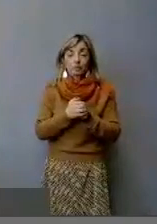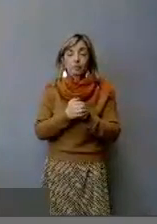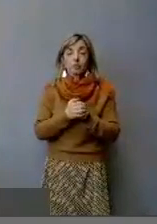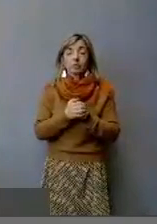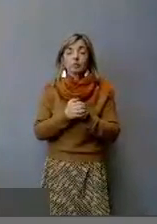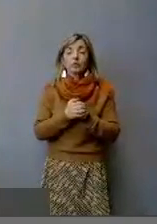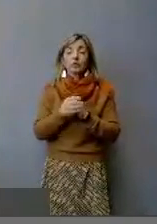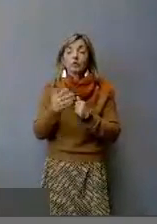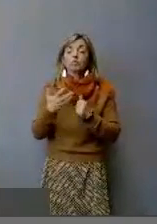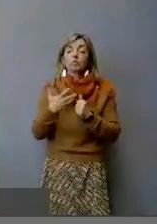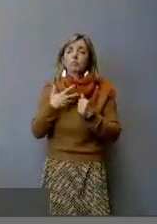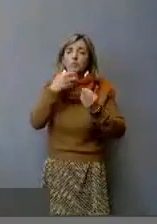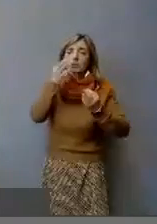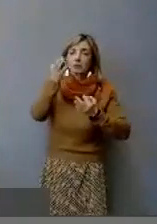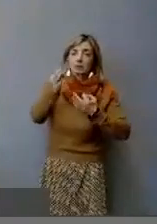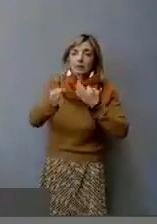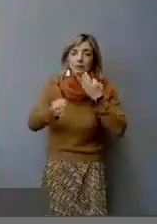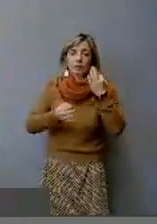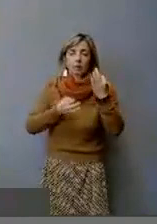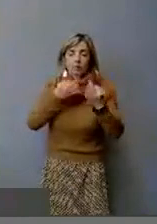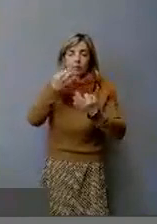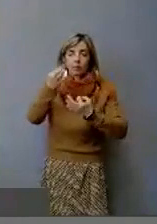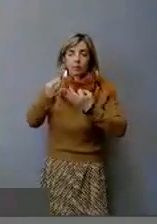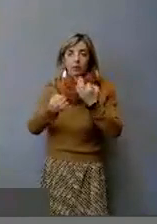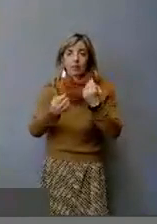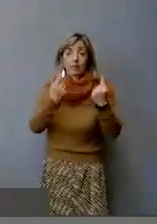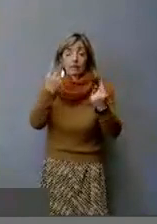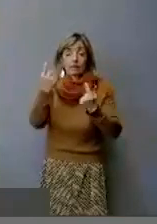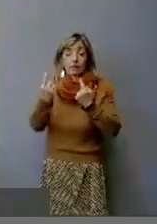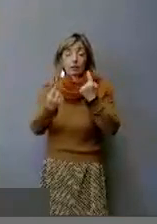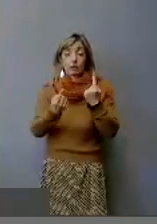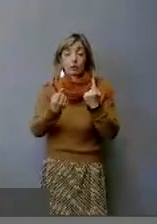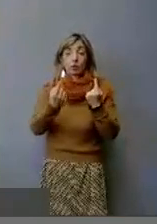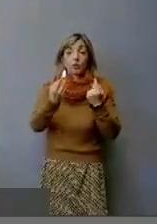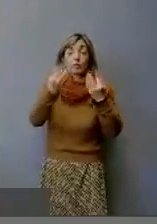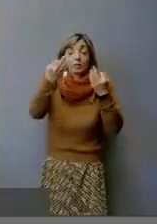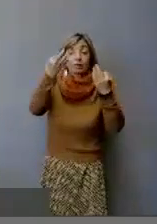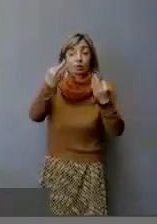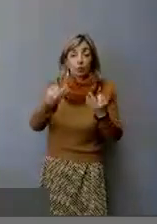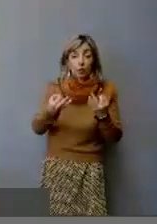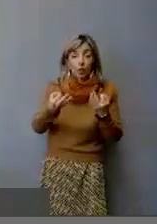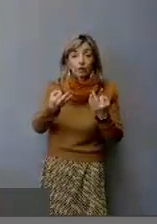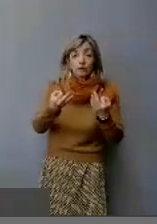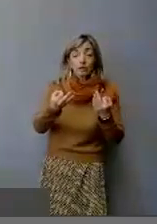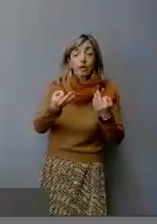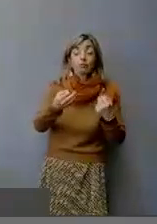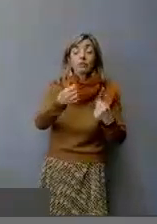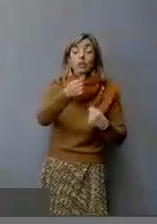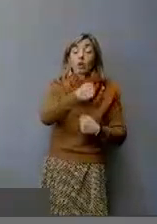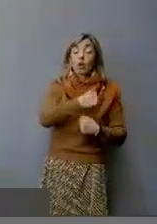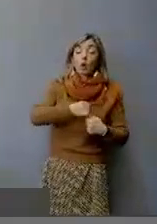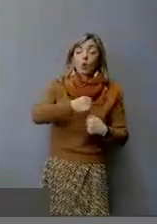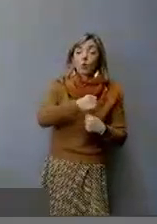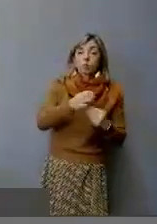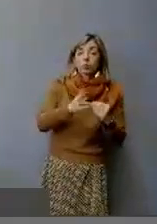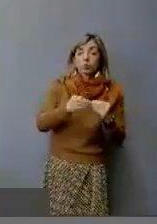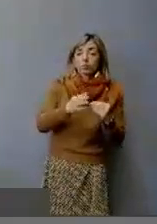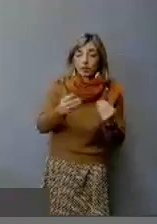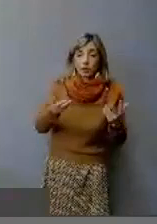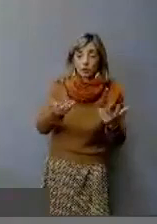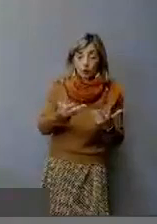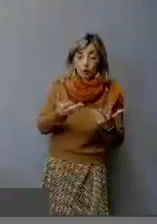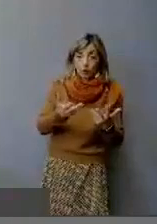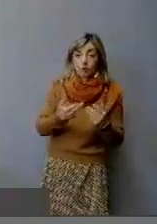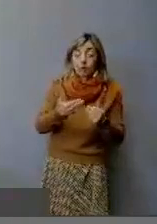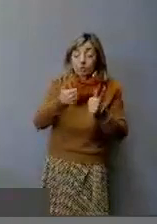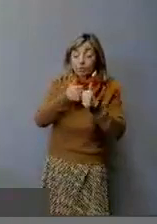per la sicurezza e la tutela dei cittadini nel riguardante le norme del codice